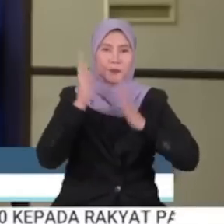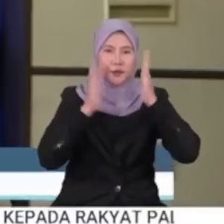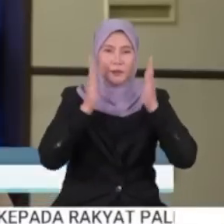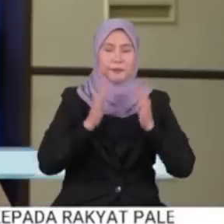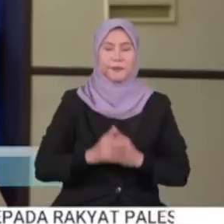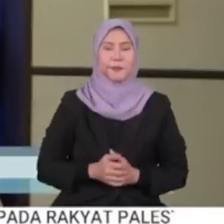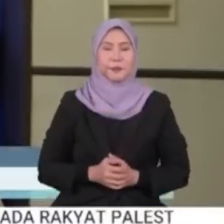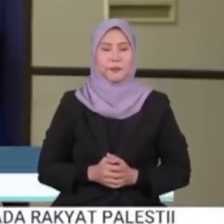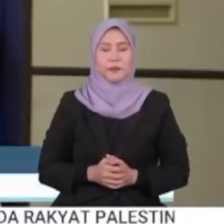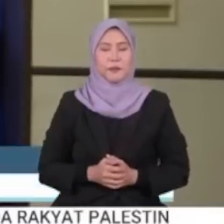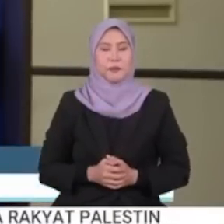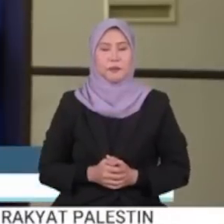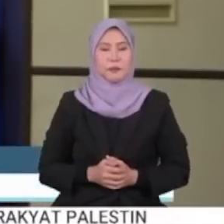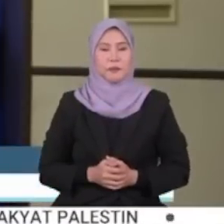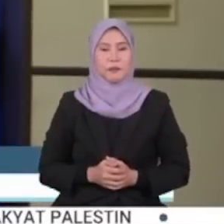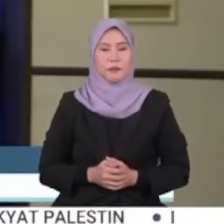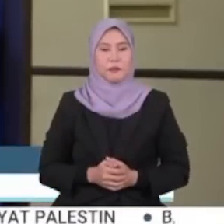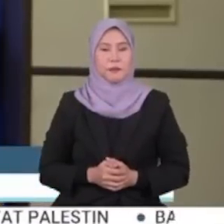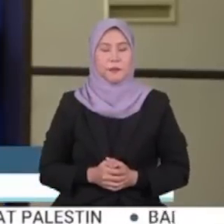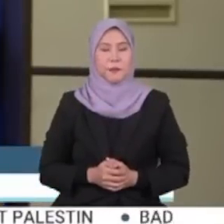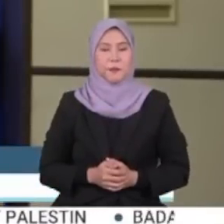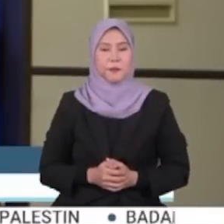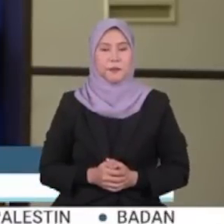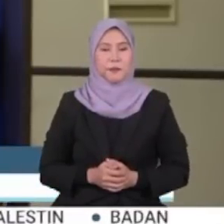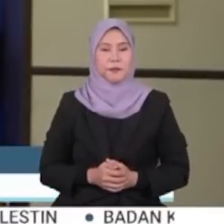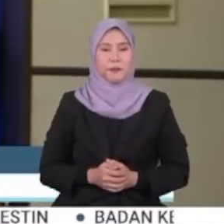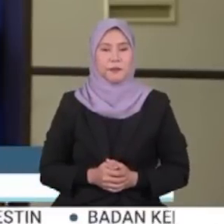Sebenarnya baguslah, memang bagus, memang satu